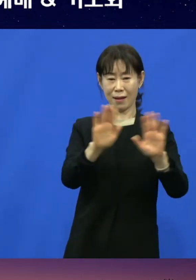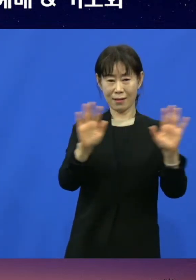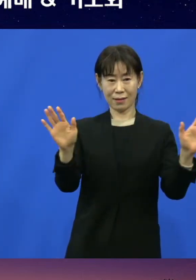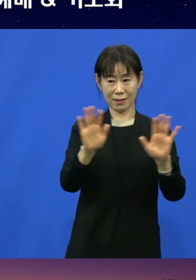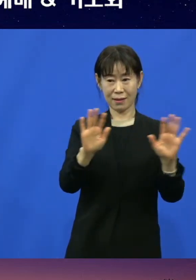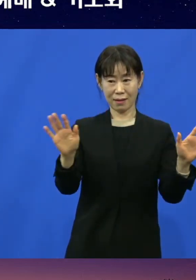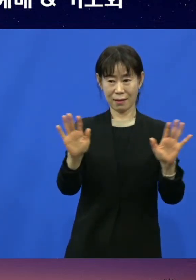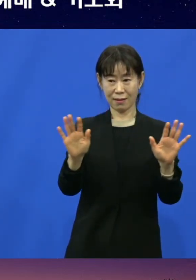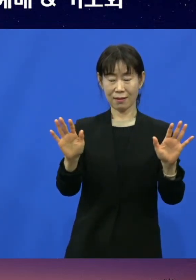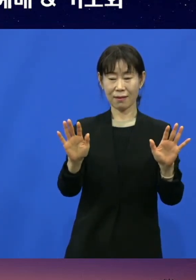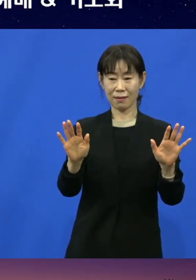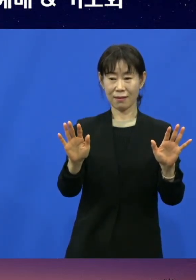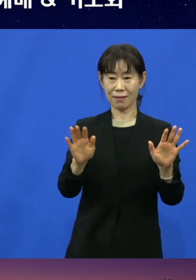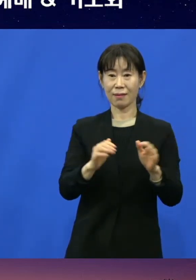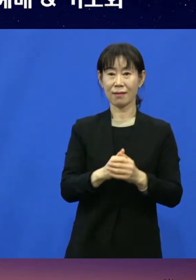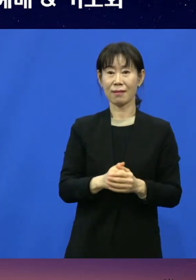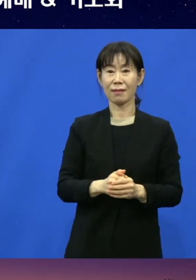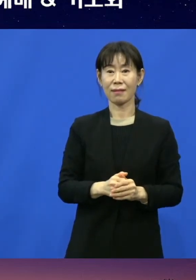파워가 있는